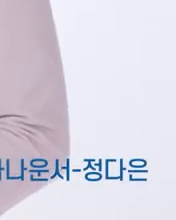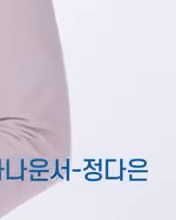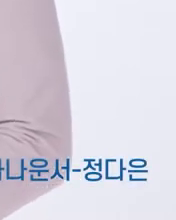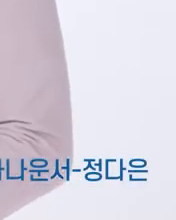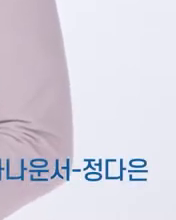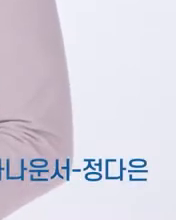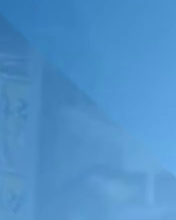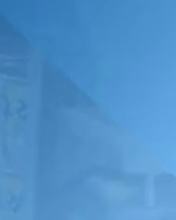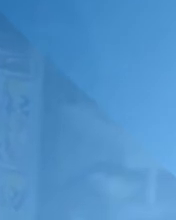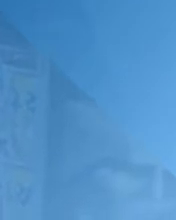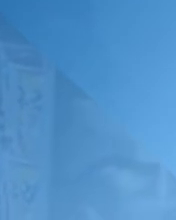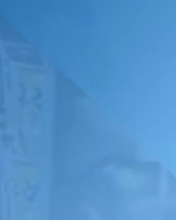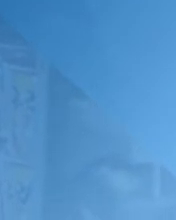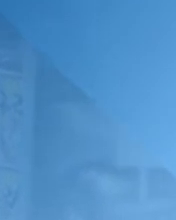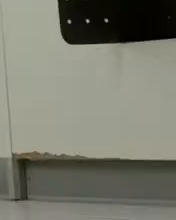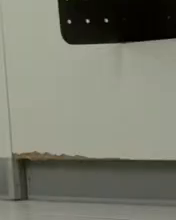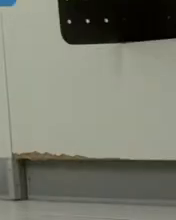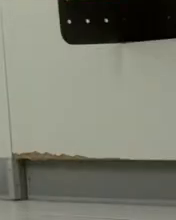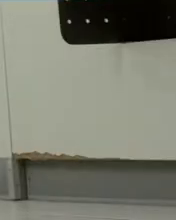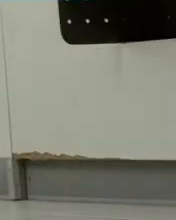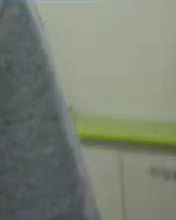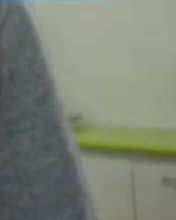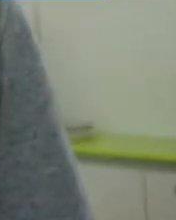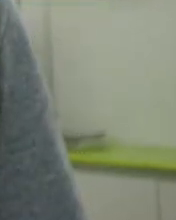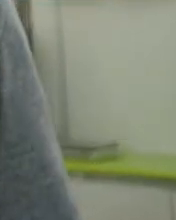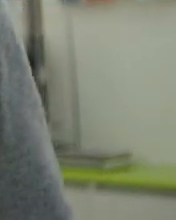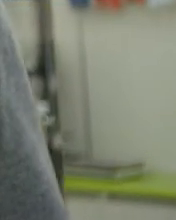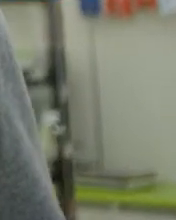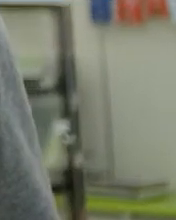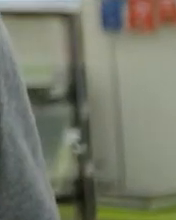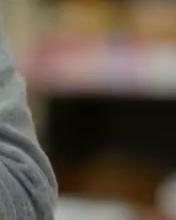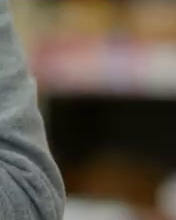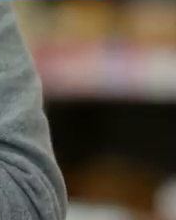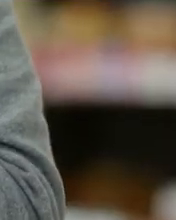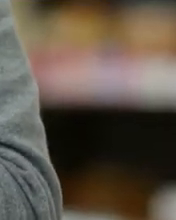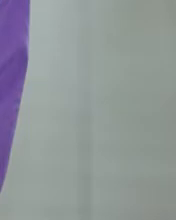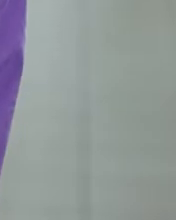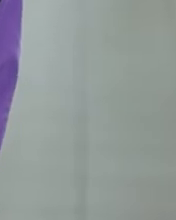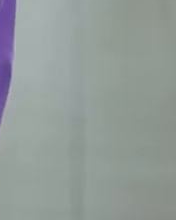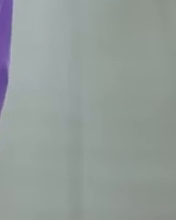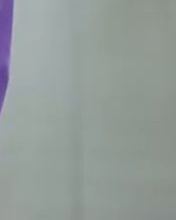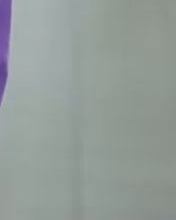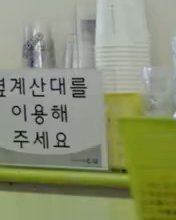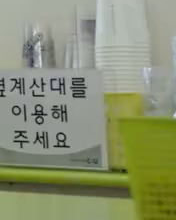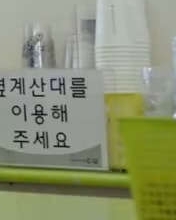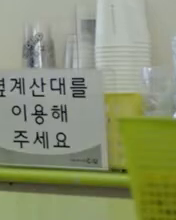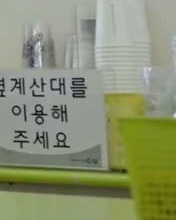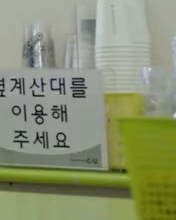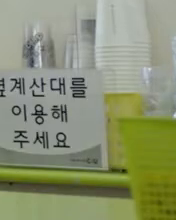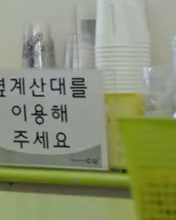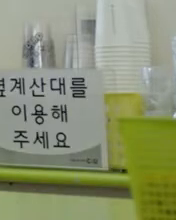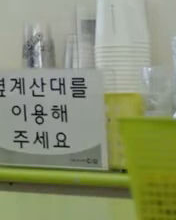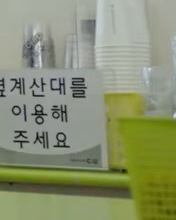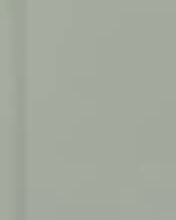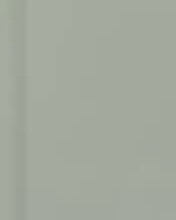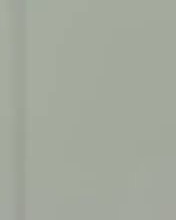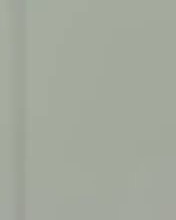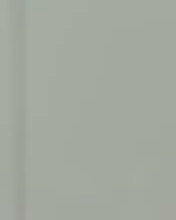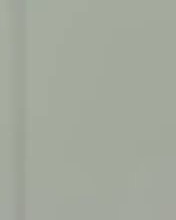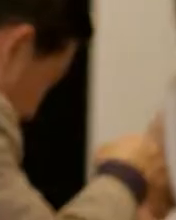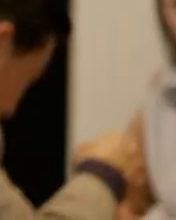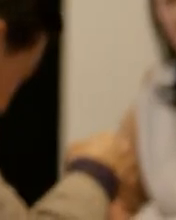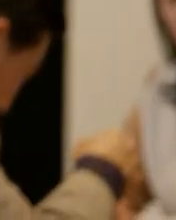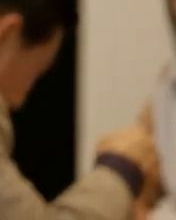여러분에게 사회보험은? 들락날락? 없으면 직원들이 들락날락하니까. 다른 나라, 아직 미가입? 다른 나라